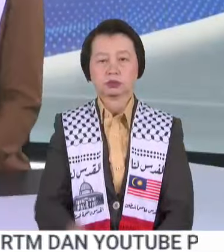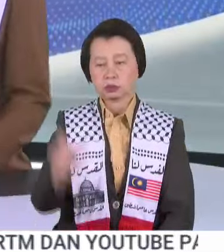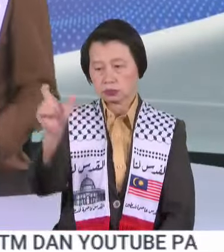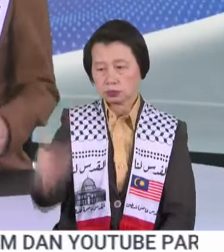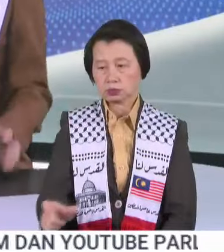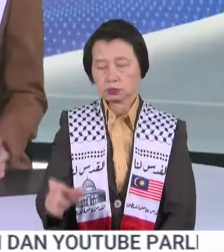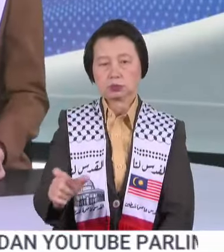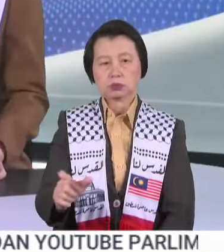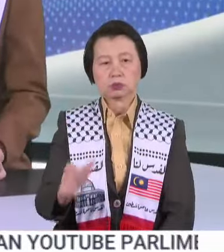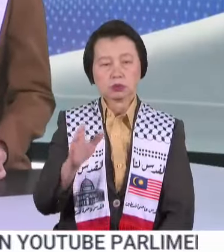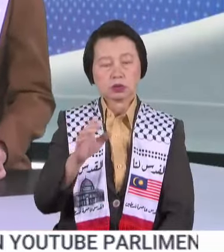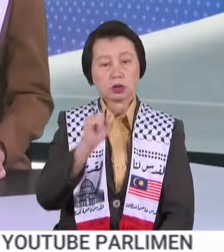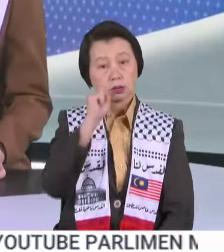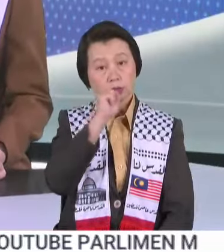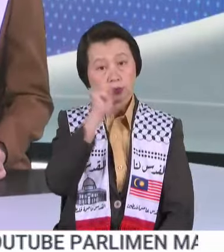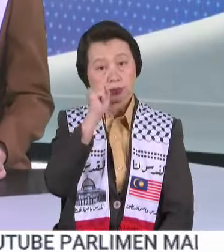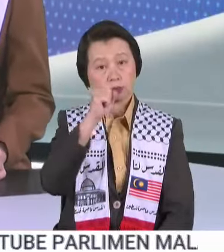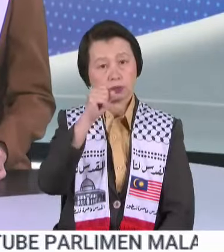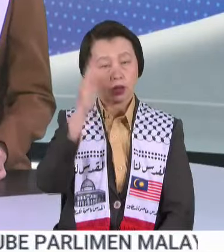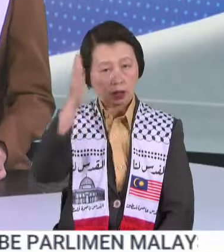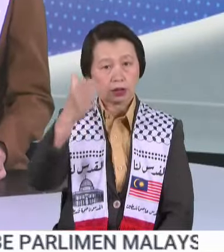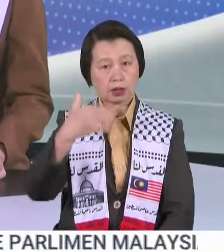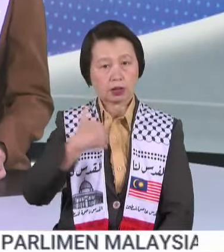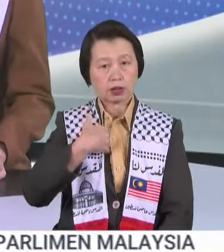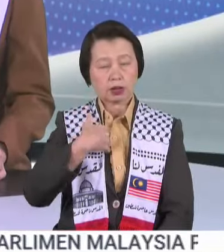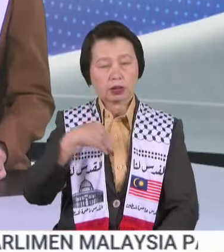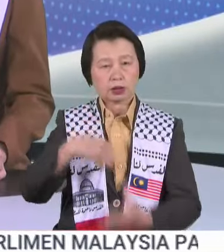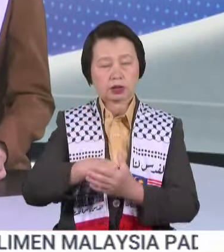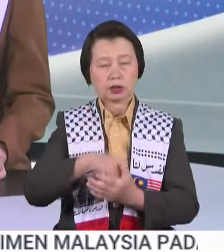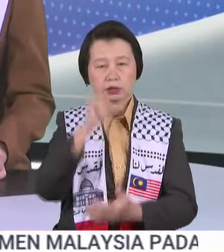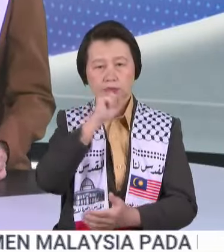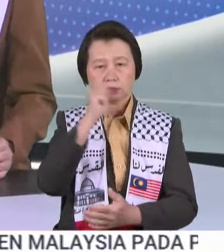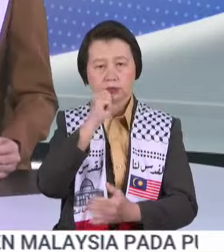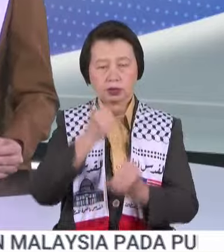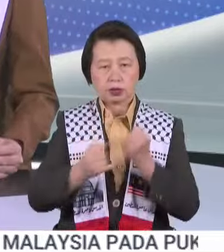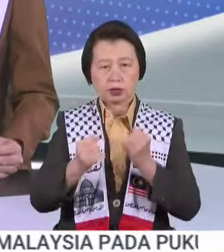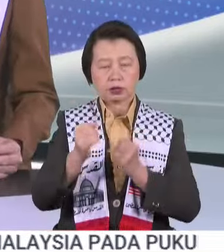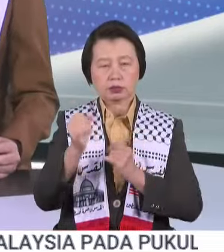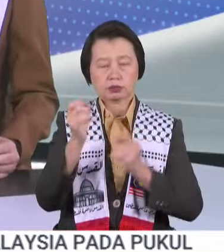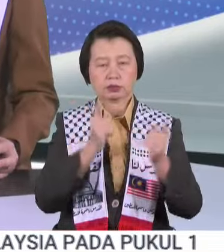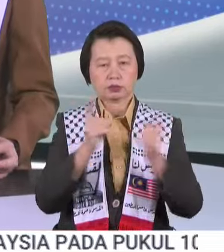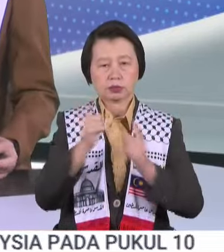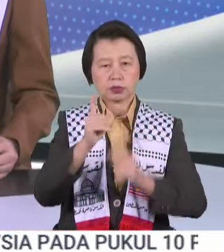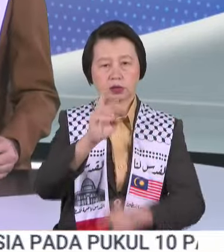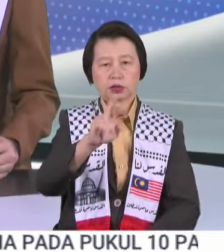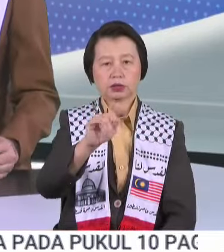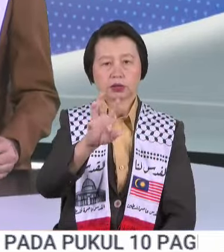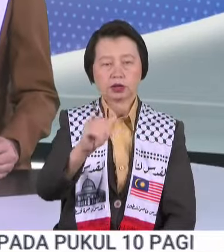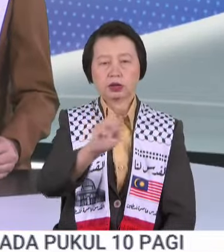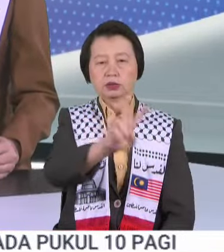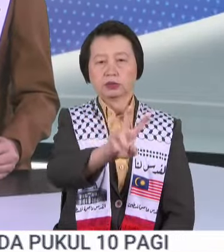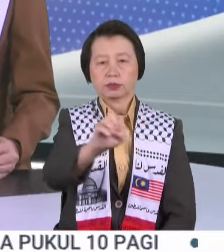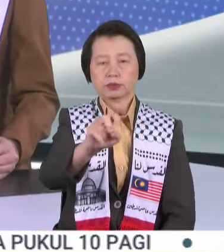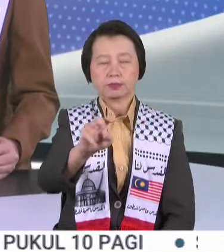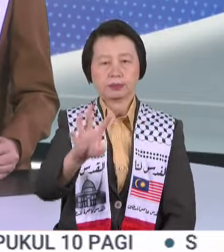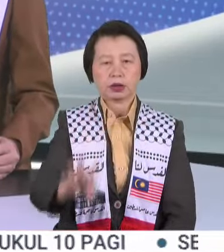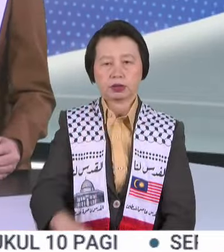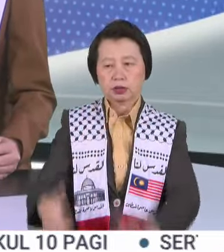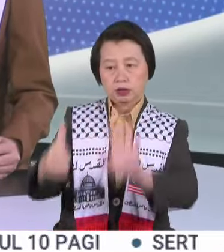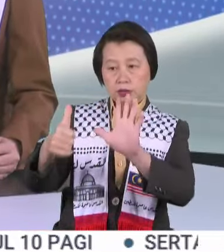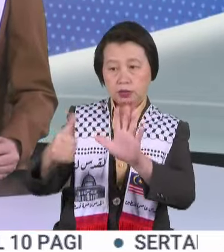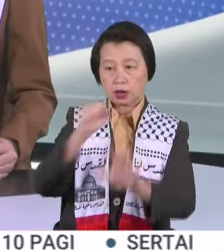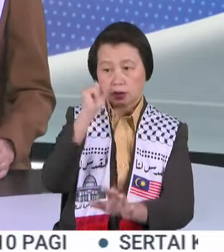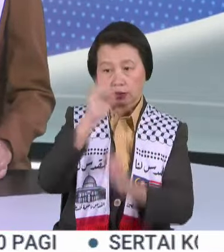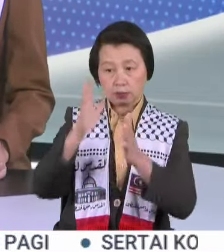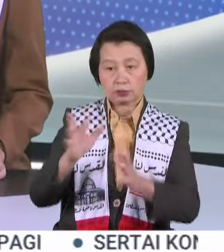Seorang lagi bintang bakal dilahirkan malam ini menerusi konsert akhir Bintang RTM 2024. Kesemua 6 peserta pastinya